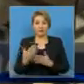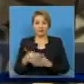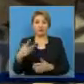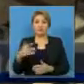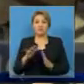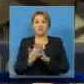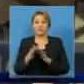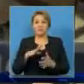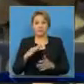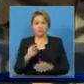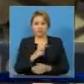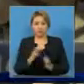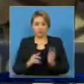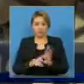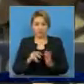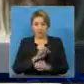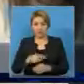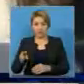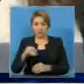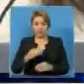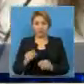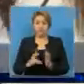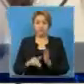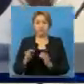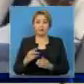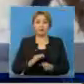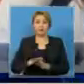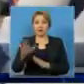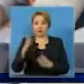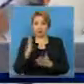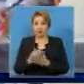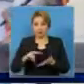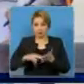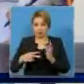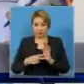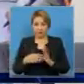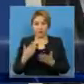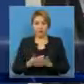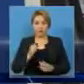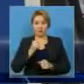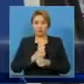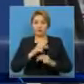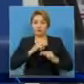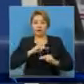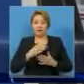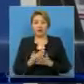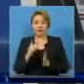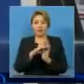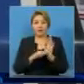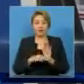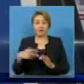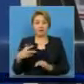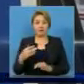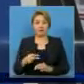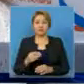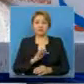ауылда 7,7 миллиард теңгеге 78 жобаны жүзеге асыру жоспарланған. Жұмыспен қамтудың жол картасы аясында